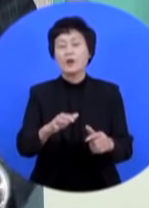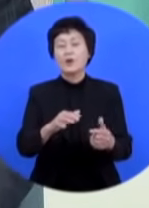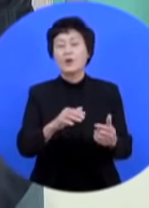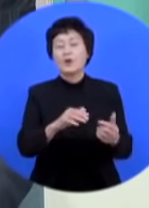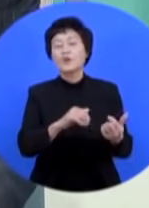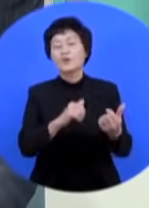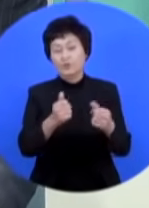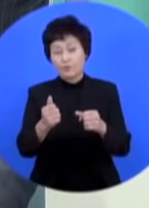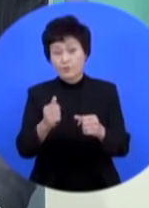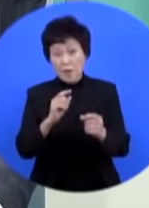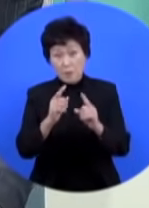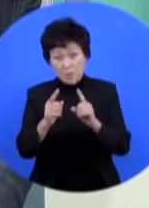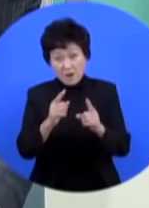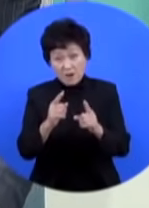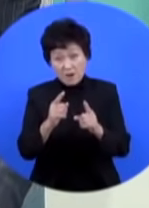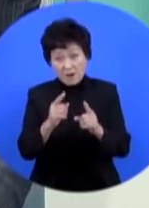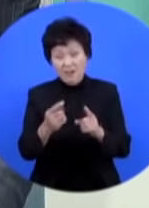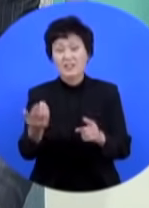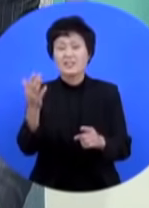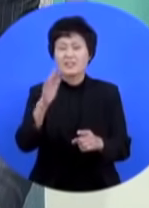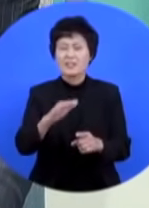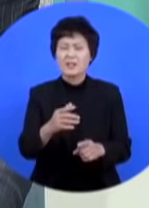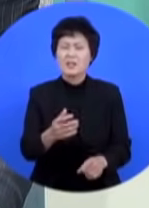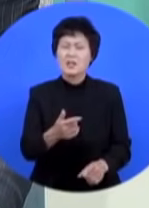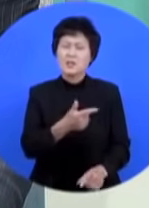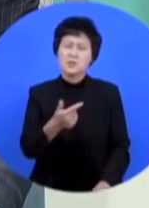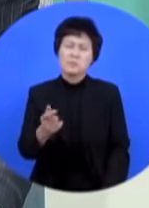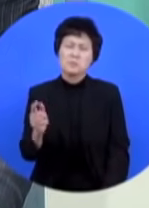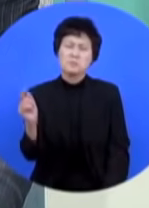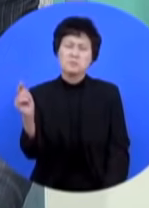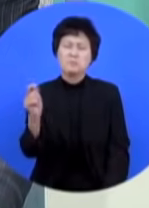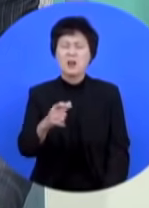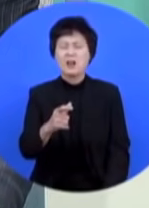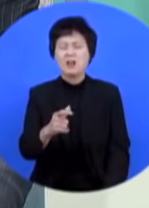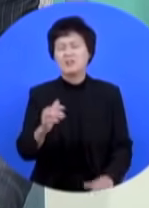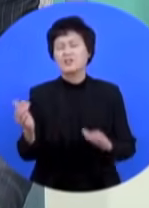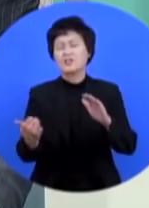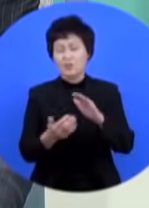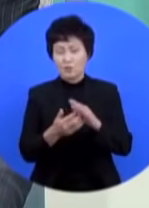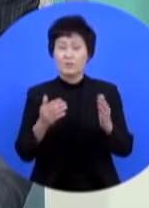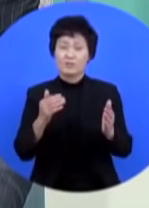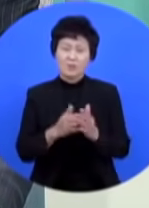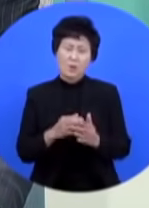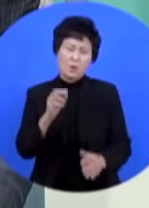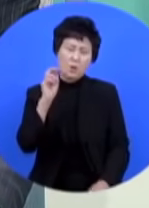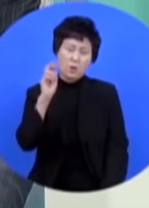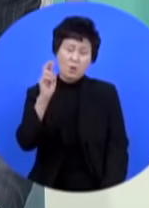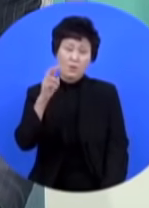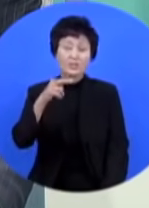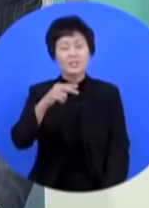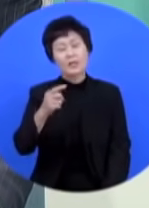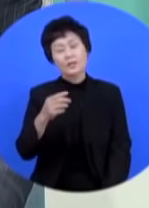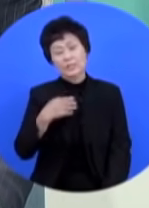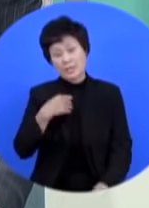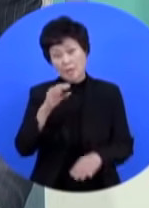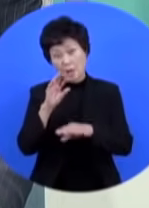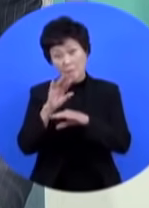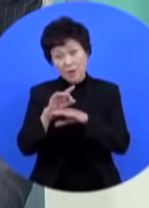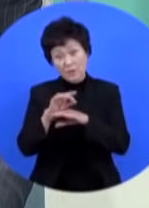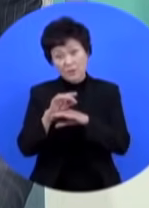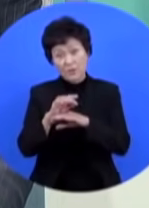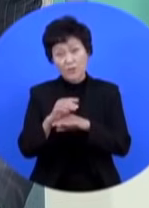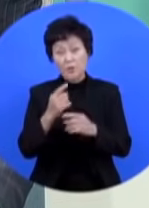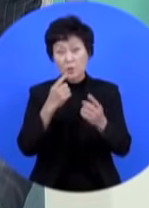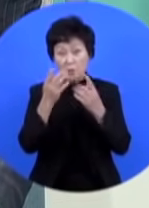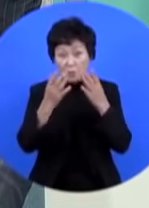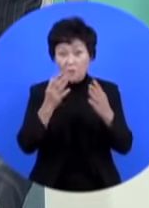그게 너무 빨리 실현이 됐어요. 예. 혹시라도 지금 저희 방송이 분명히 천국까지